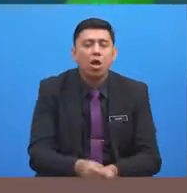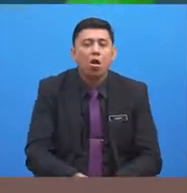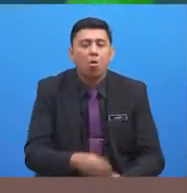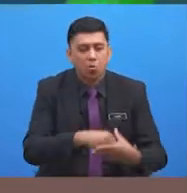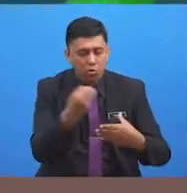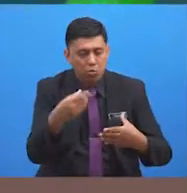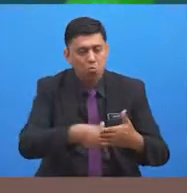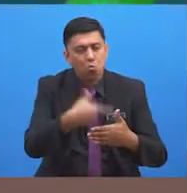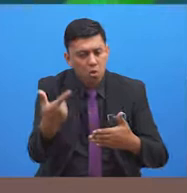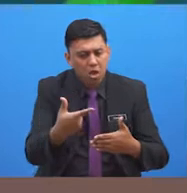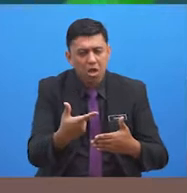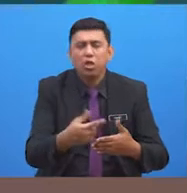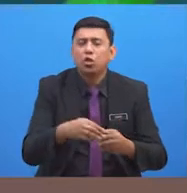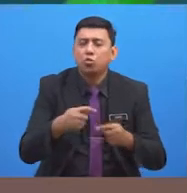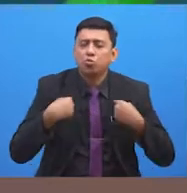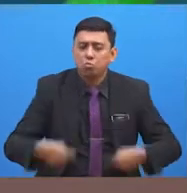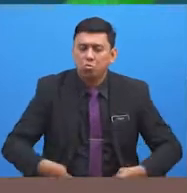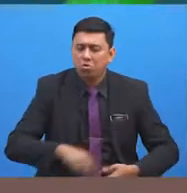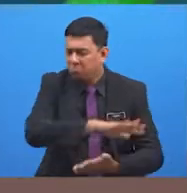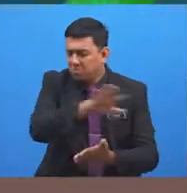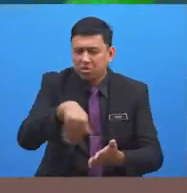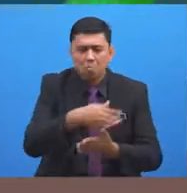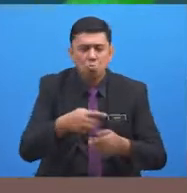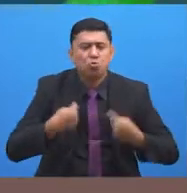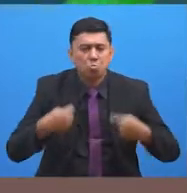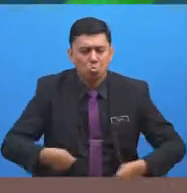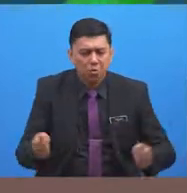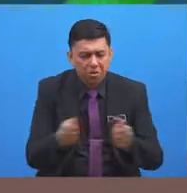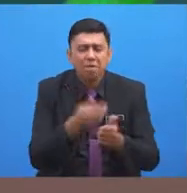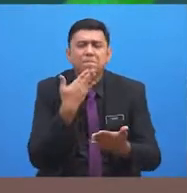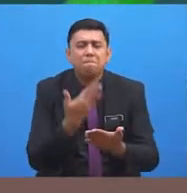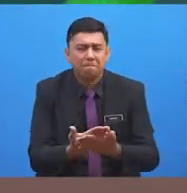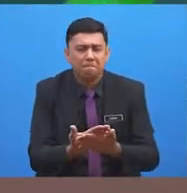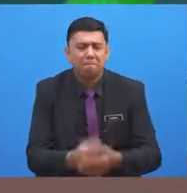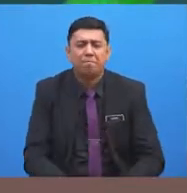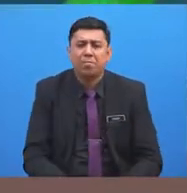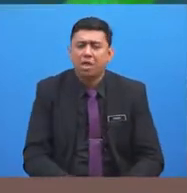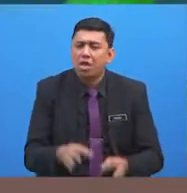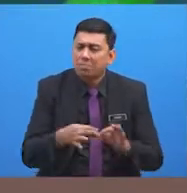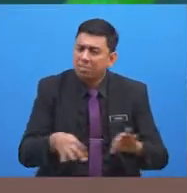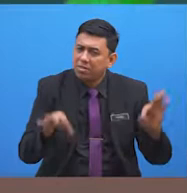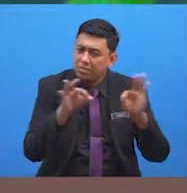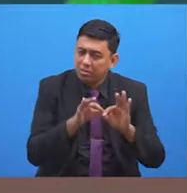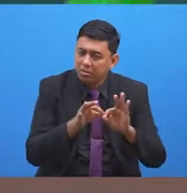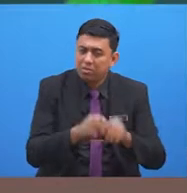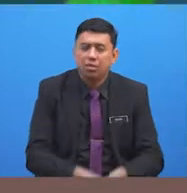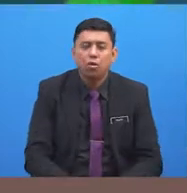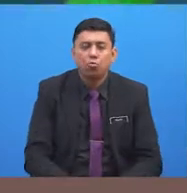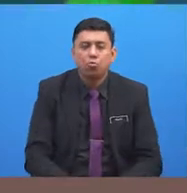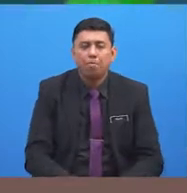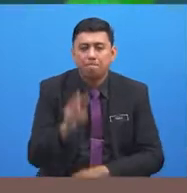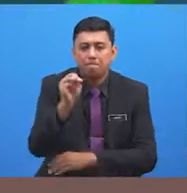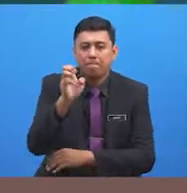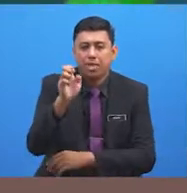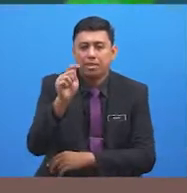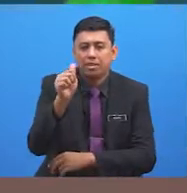dari luar tubuh ke seluruh tubuh akan berjalan dengan baik. Oksigen sangat penting dalam proses